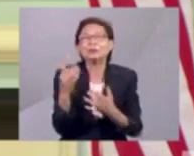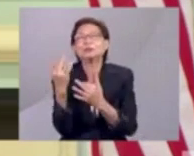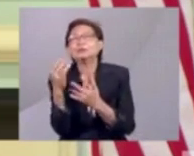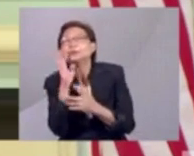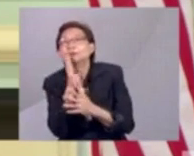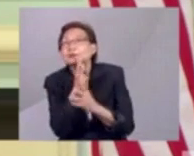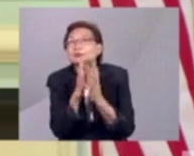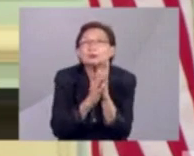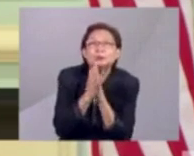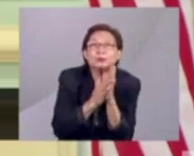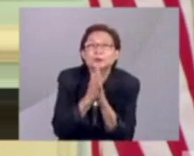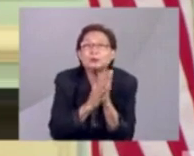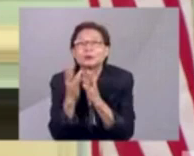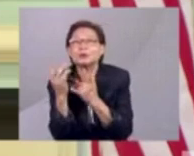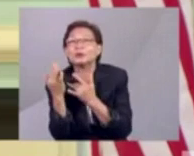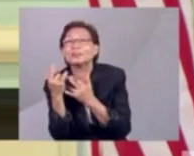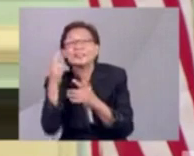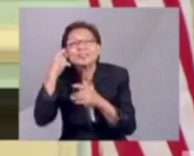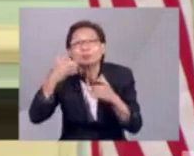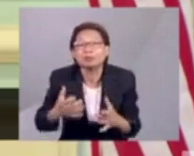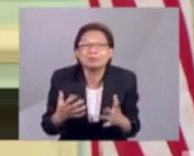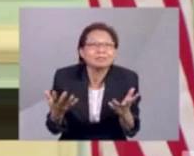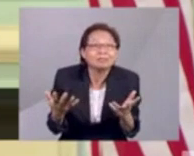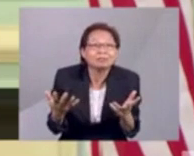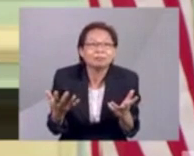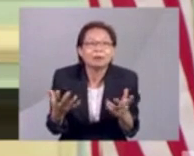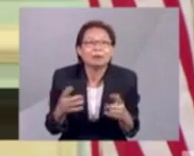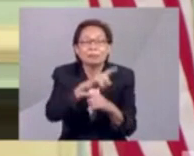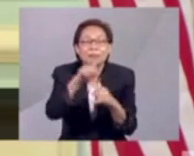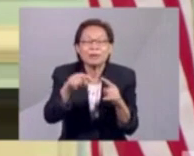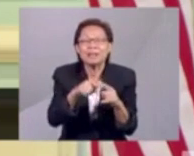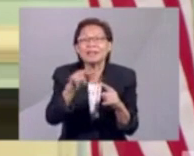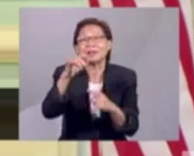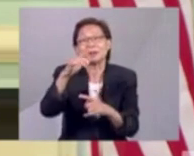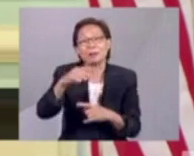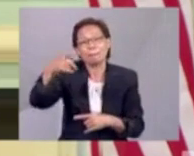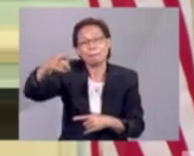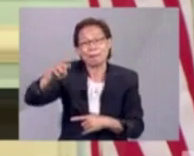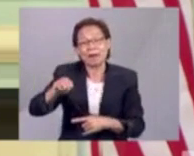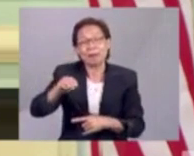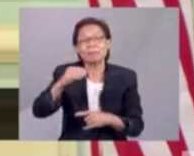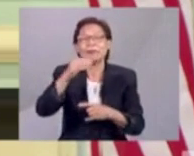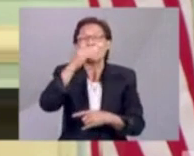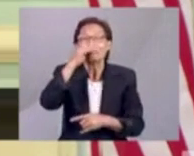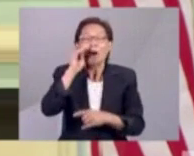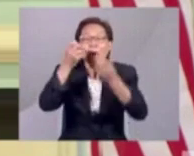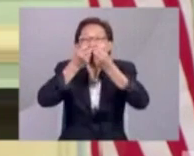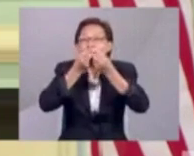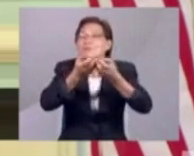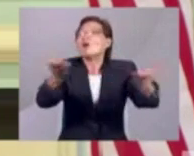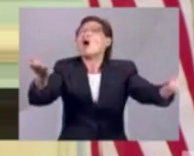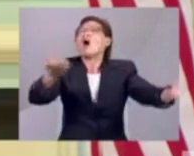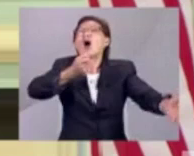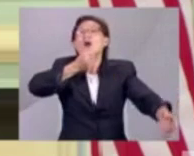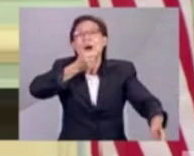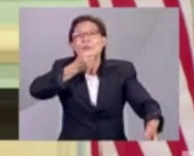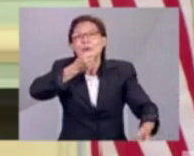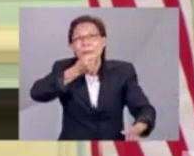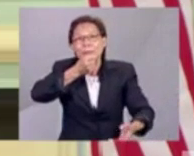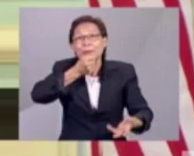menanti-nanti keputusan ini ialah apabila Yang Amat Berhormat Perdana Menteri mengumumkan bahawa